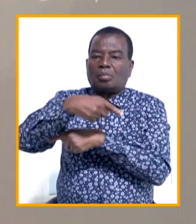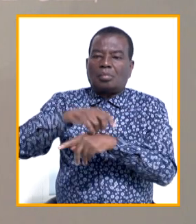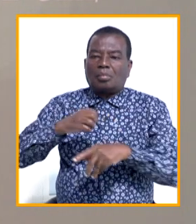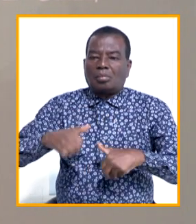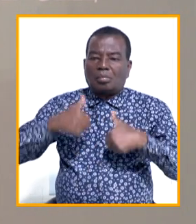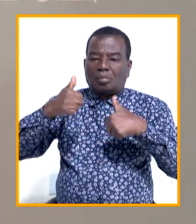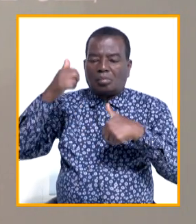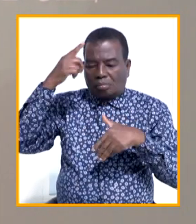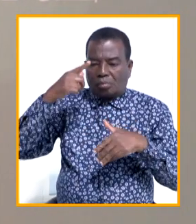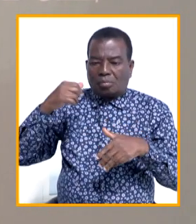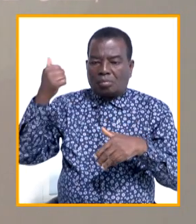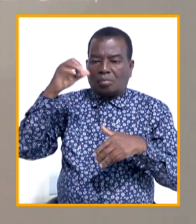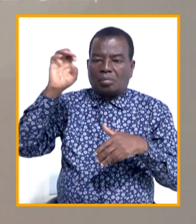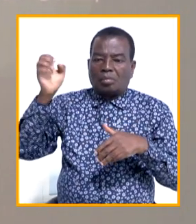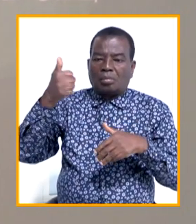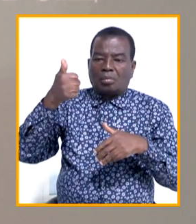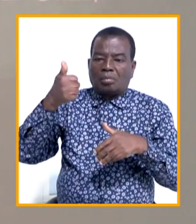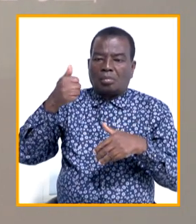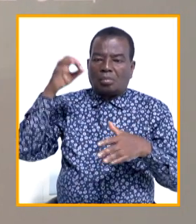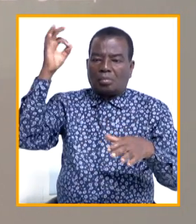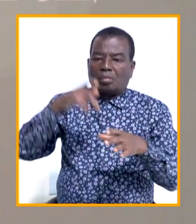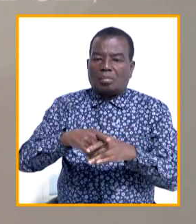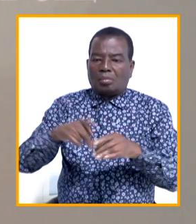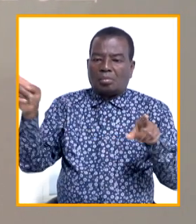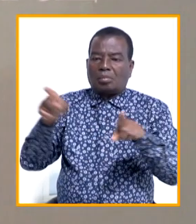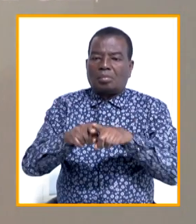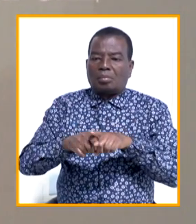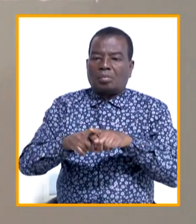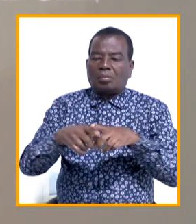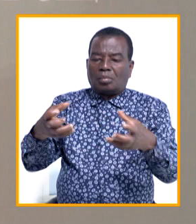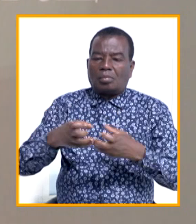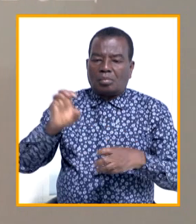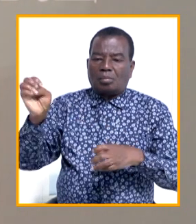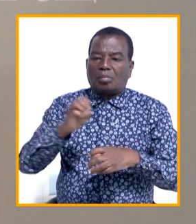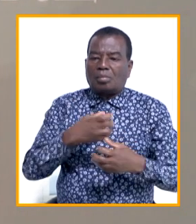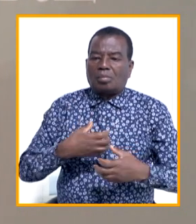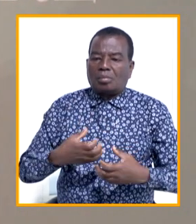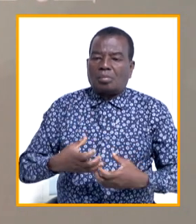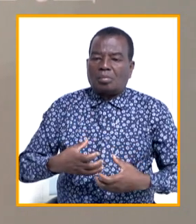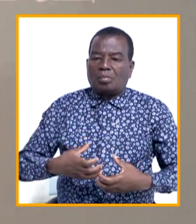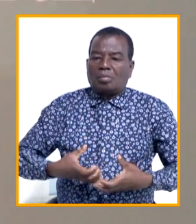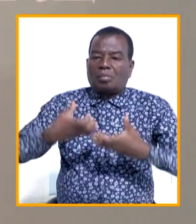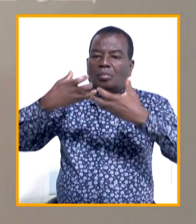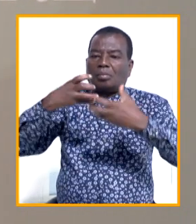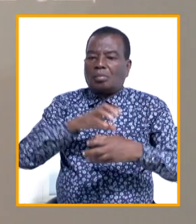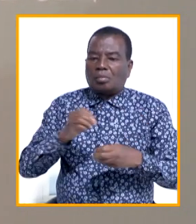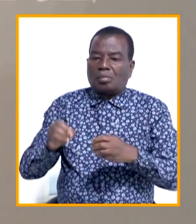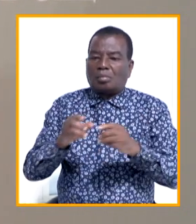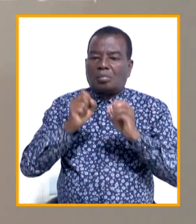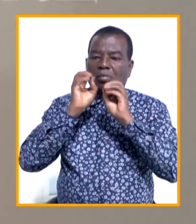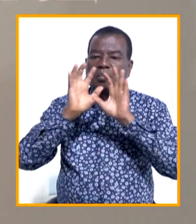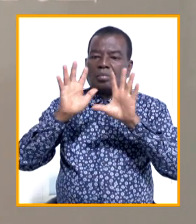l'excellence la 10e participe ainsi de la volonté de promotion et de la mise en